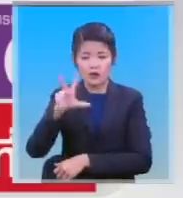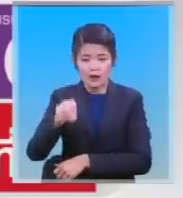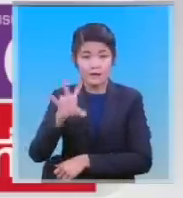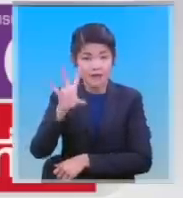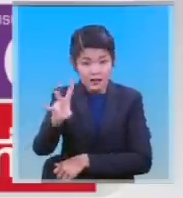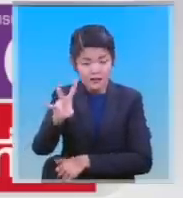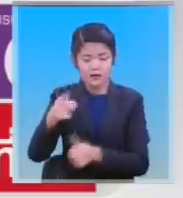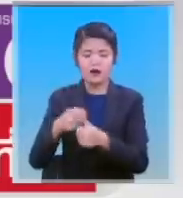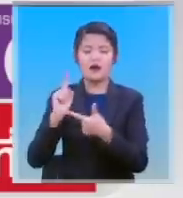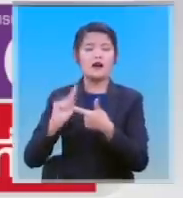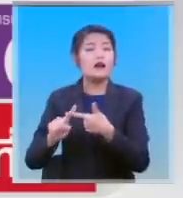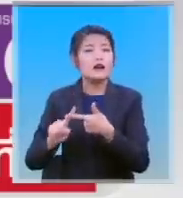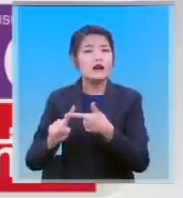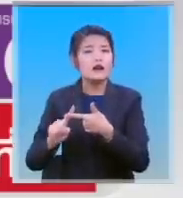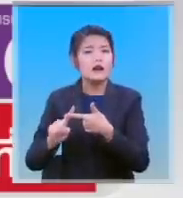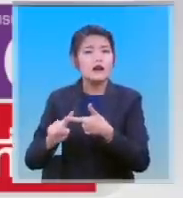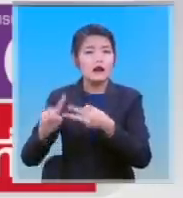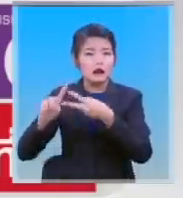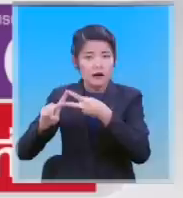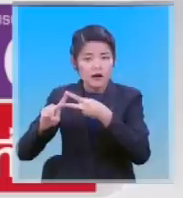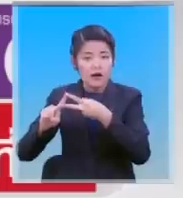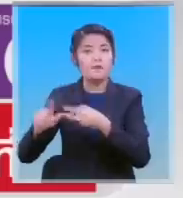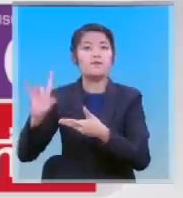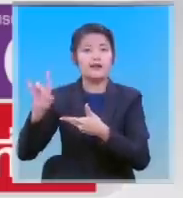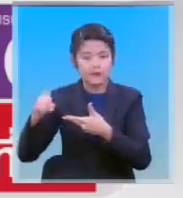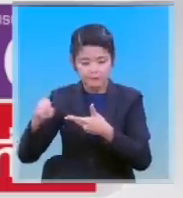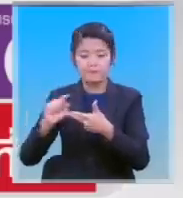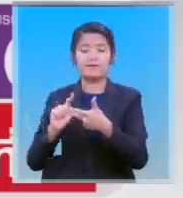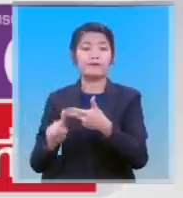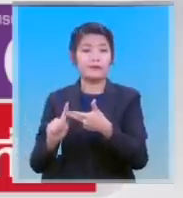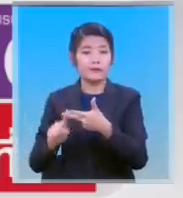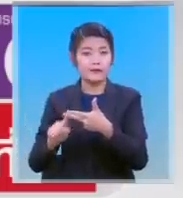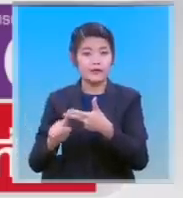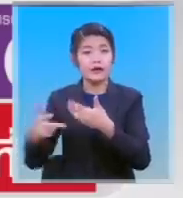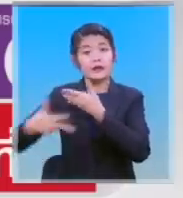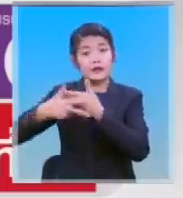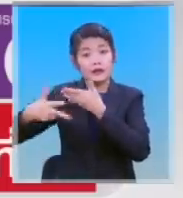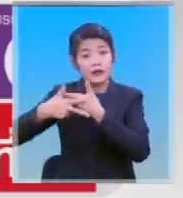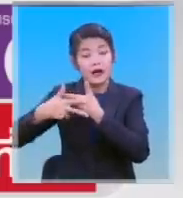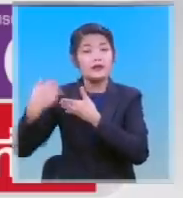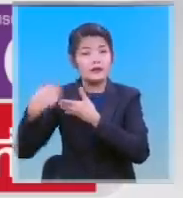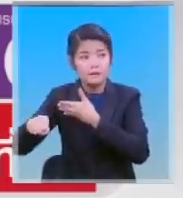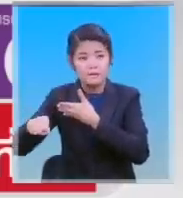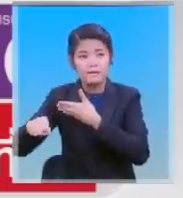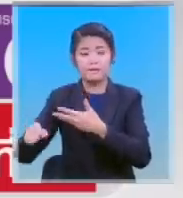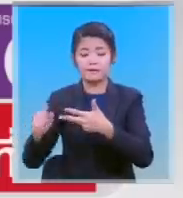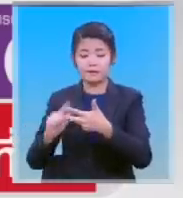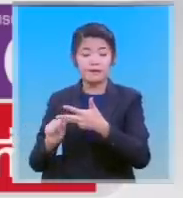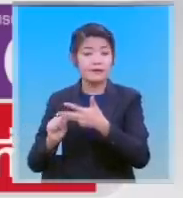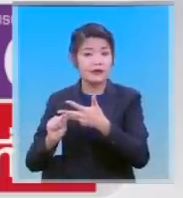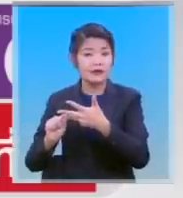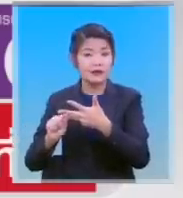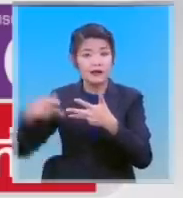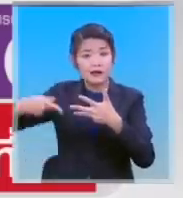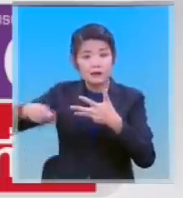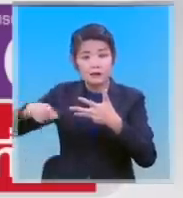ง2พรรคอนาคตใหม่80ที่นั่ง3พรรคเสรีรวมไทย10ที่นั่ง4พรรคประชาชา